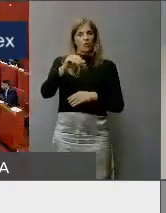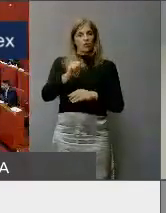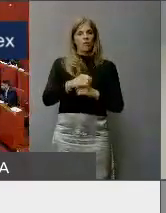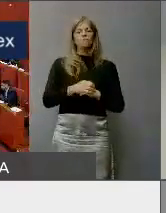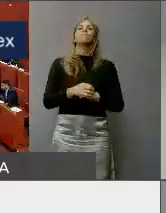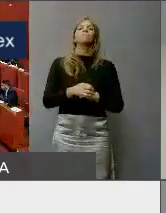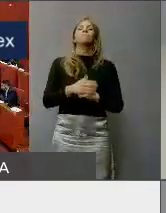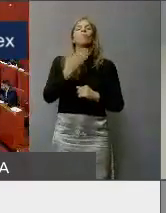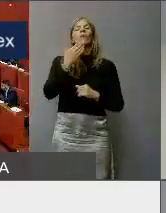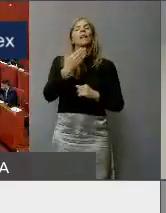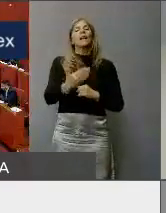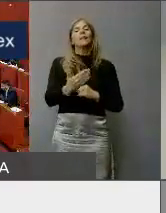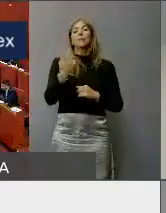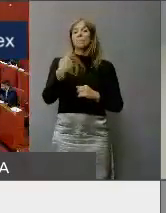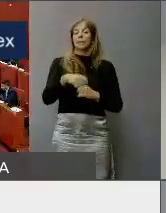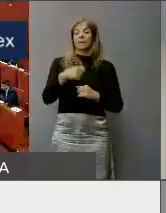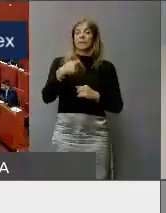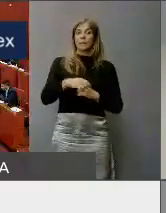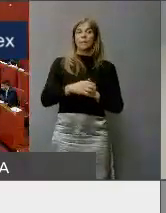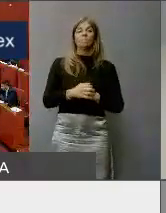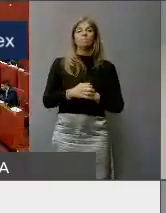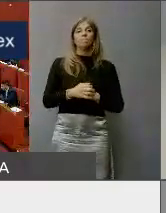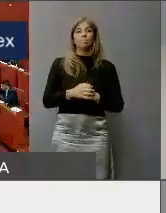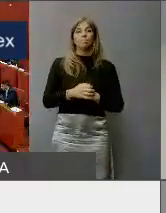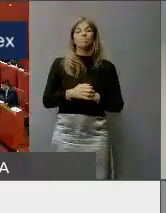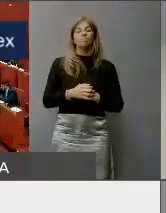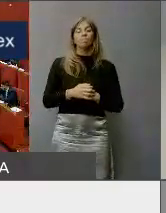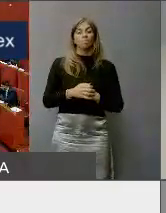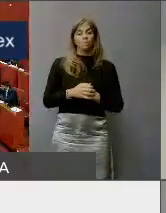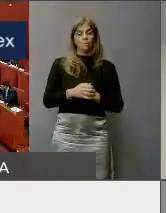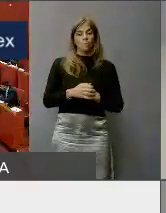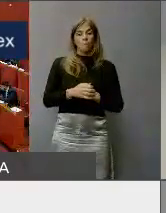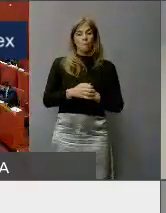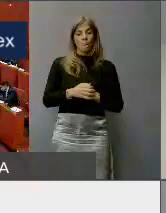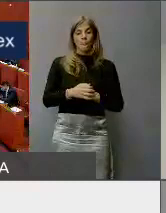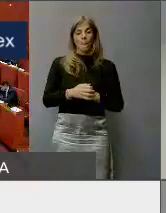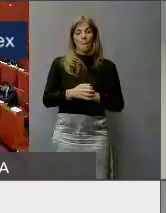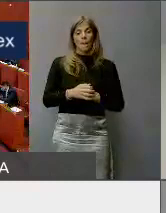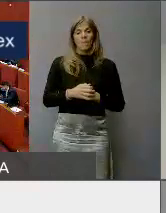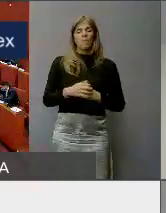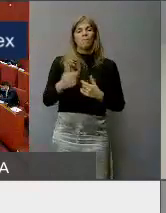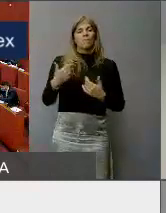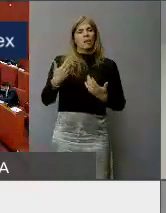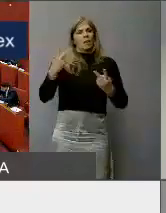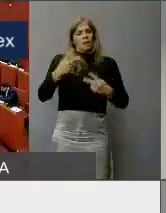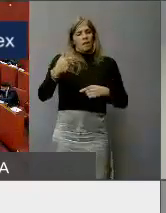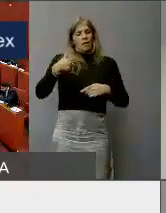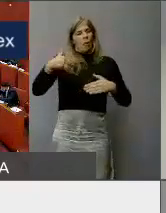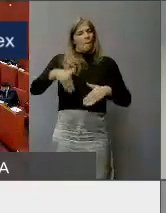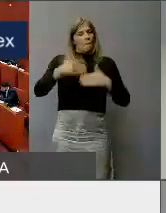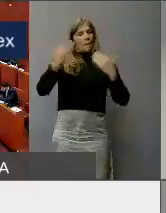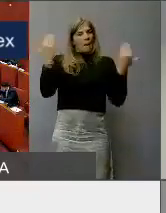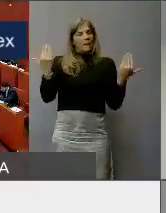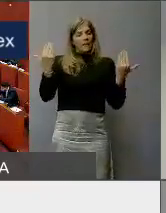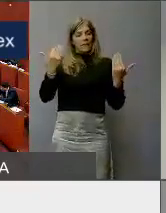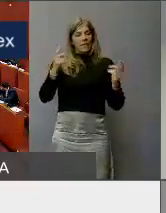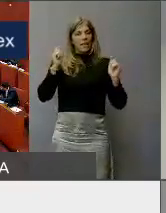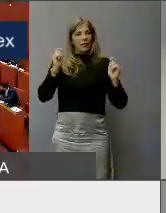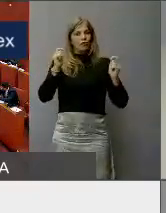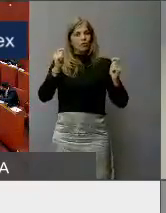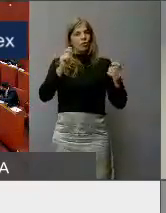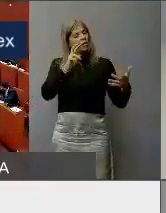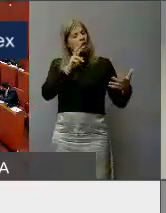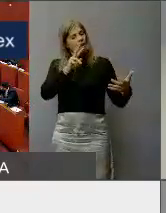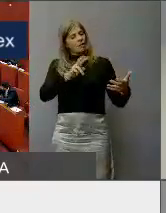grazie presidente io dopo aver letto le dichiarazioni che ci sono state sul giornale stamattina sono ero già convinto